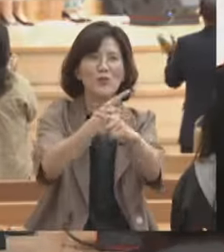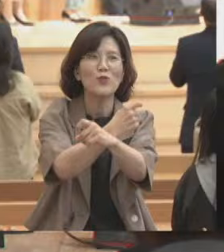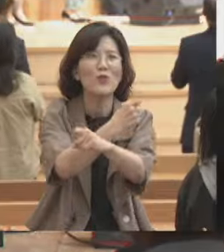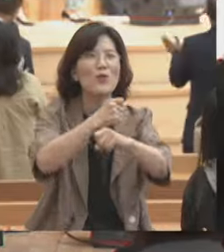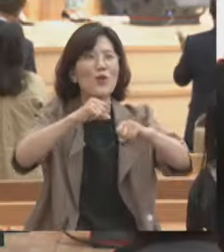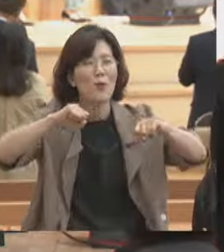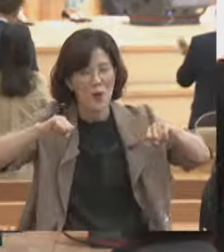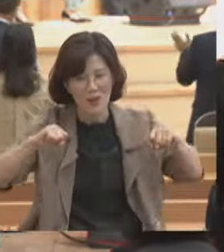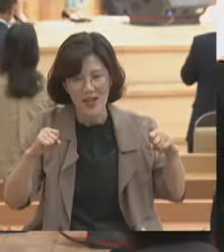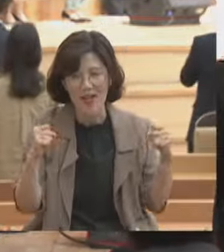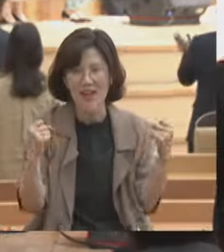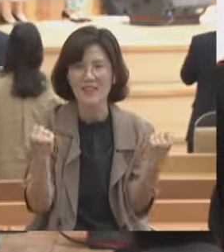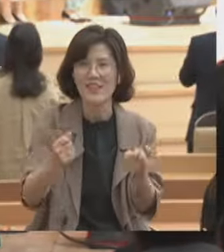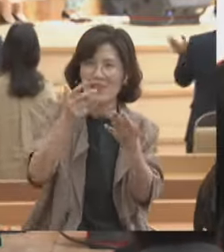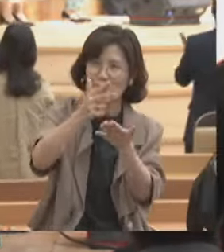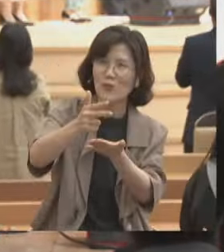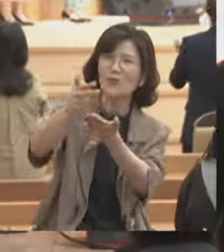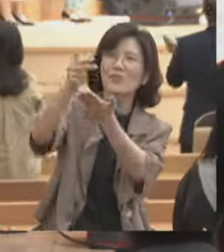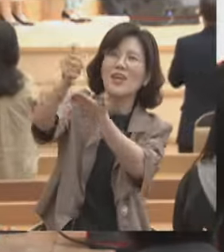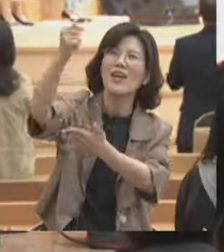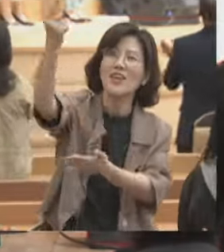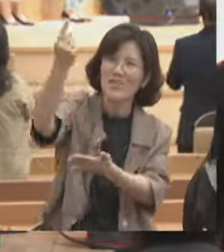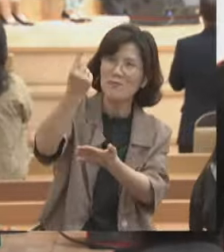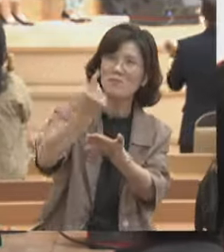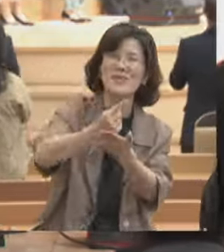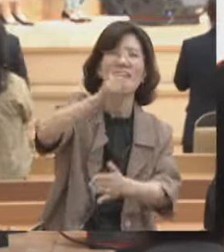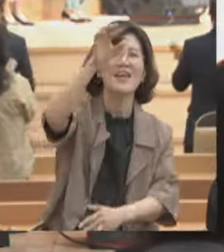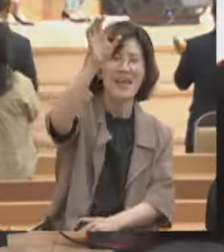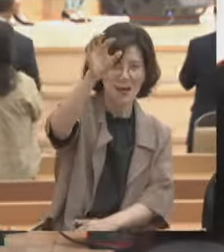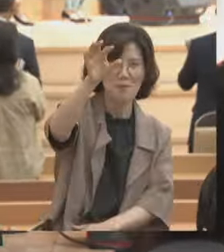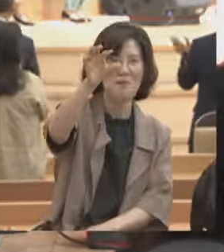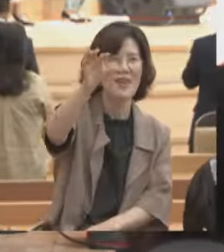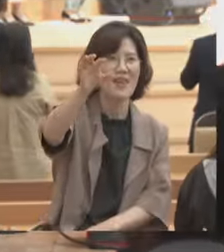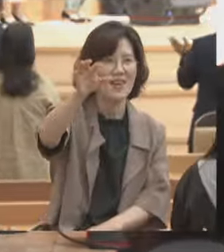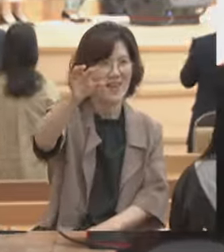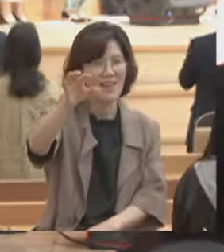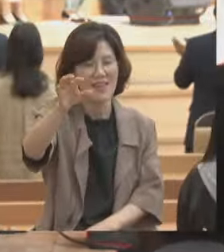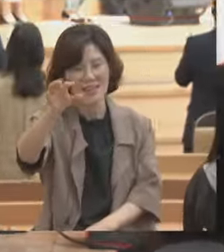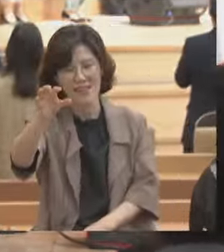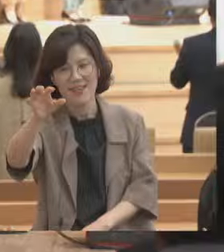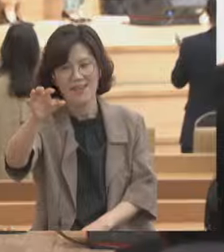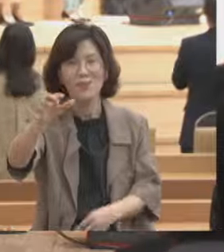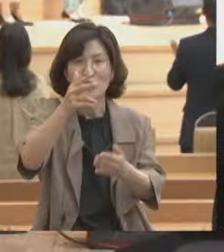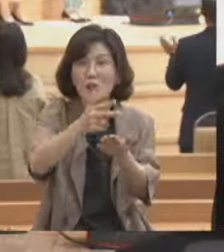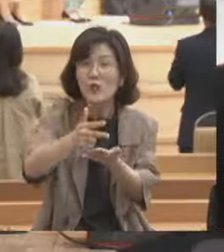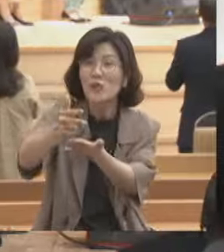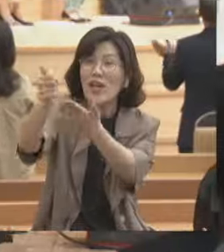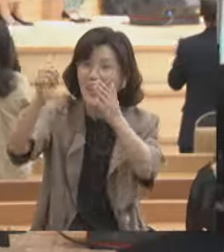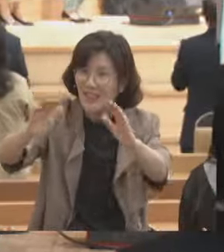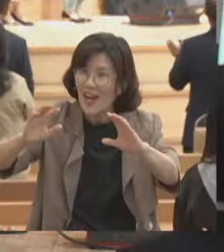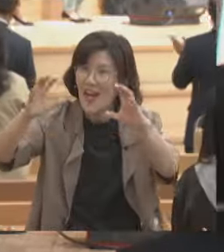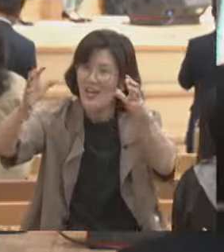원수 굴복하네. 주의 임재 앞에